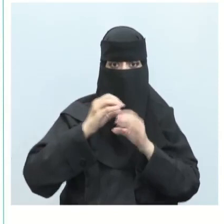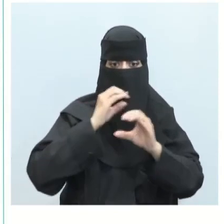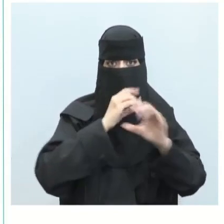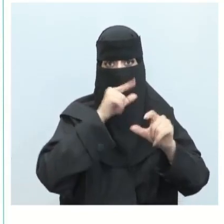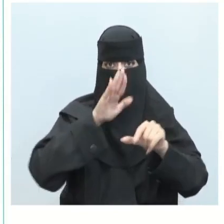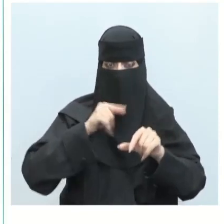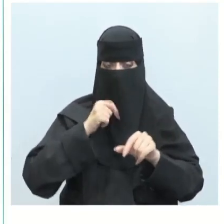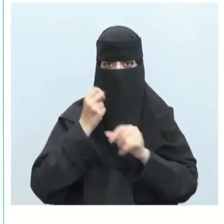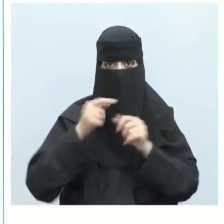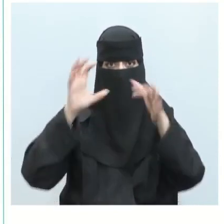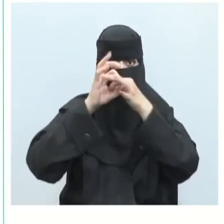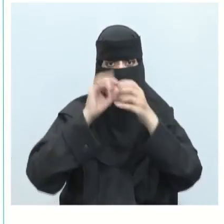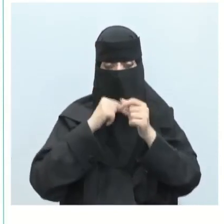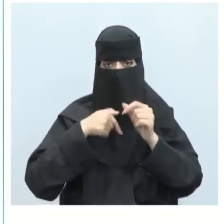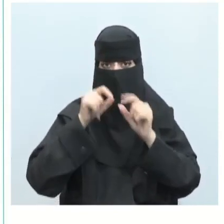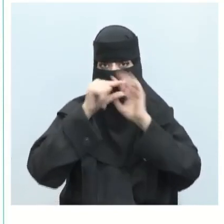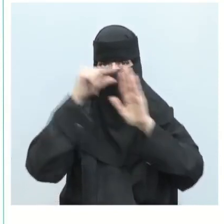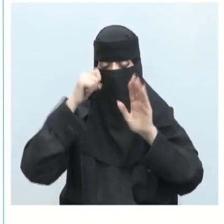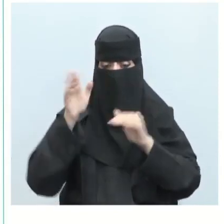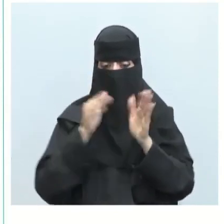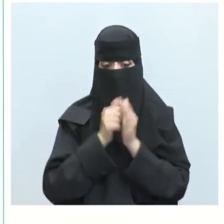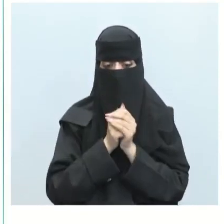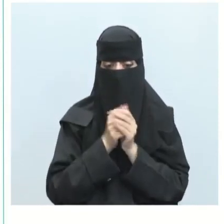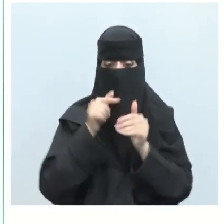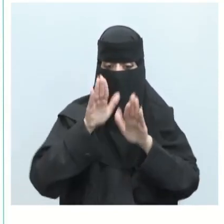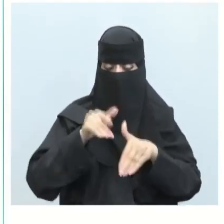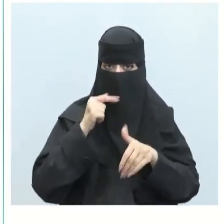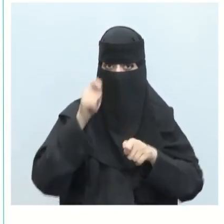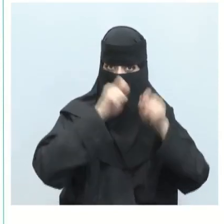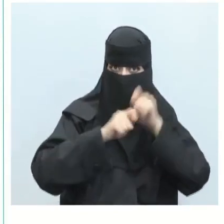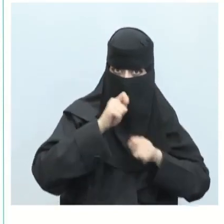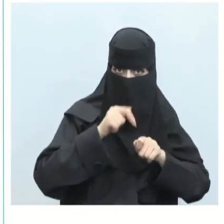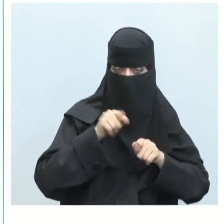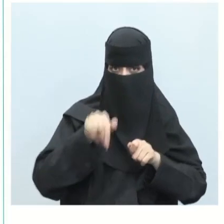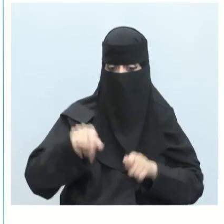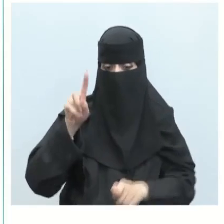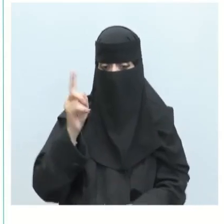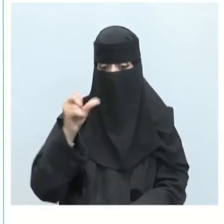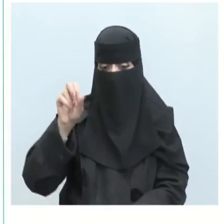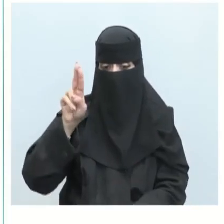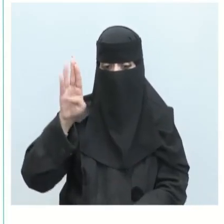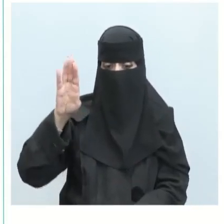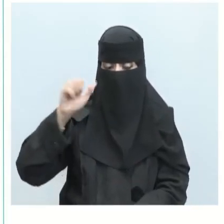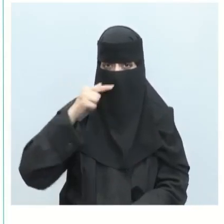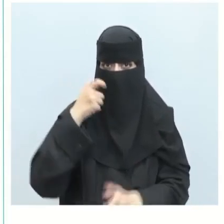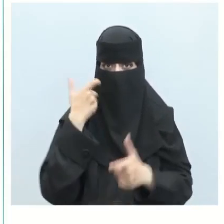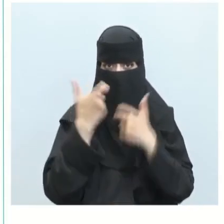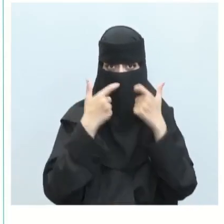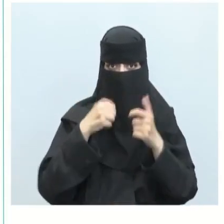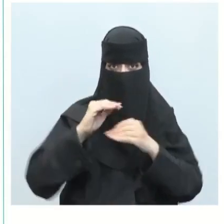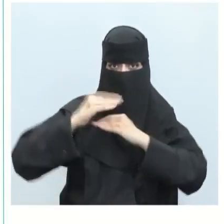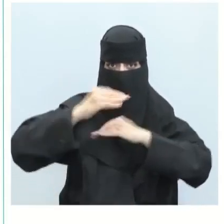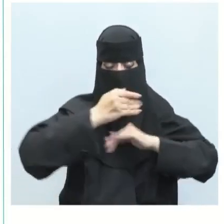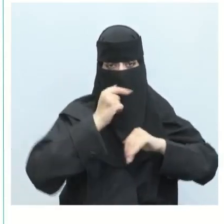بروتوكول اقتران العناوين اي ار بي حيث يتم استخدام هذا البروتوكول لاكتشاف الاجهزه التي